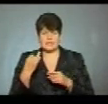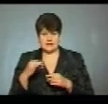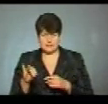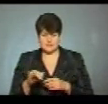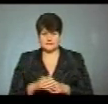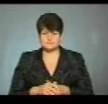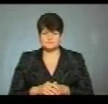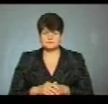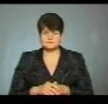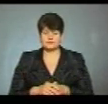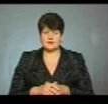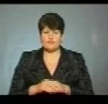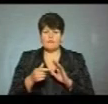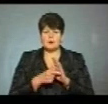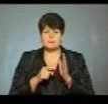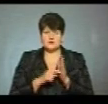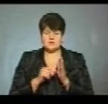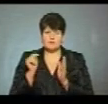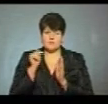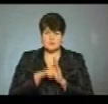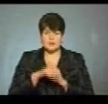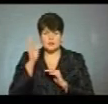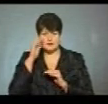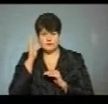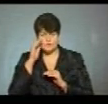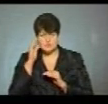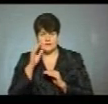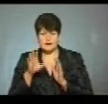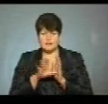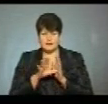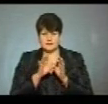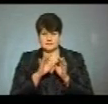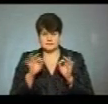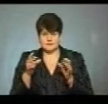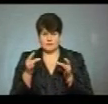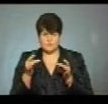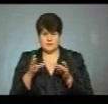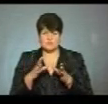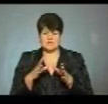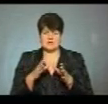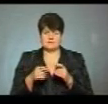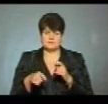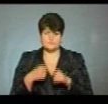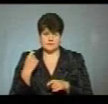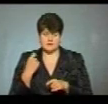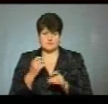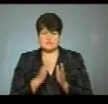Віктор Овчарук. В приміщення потрапляла вода, замикав електропровід та були збої в системі